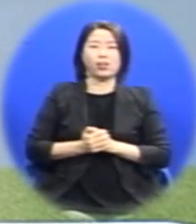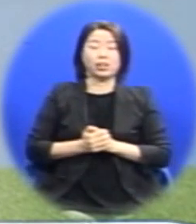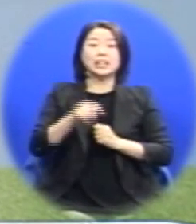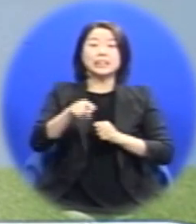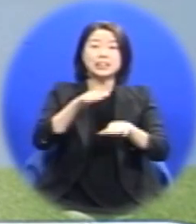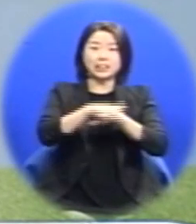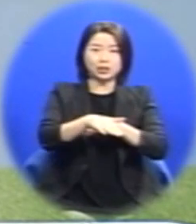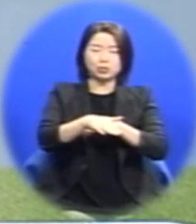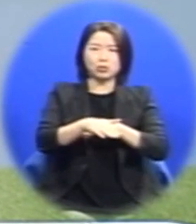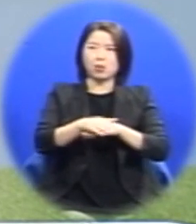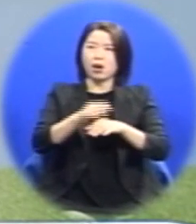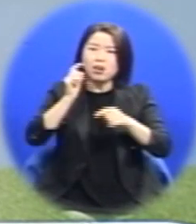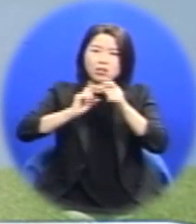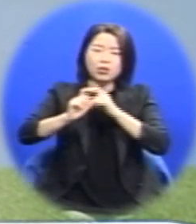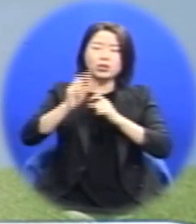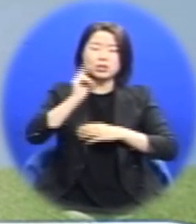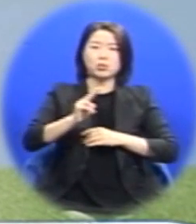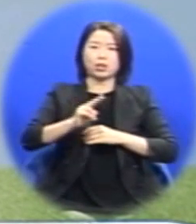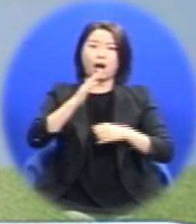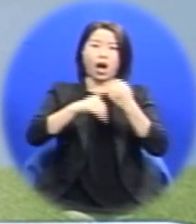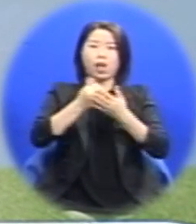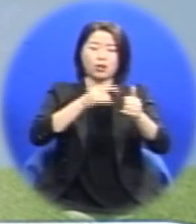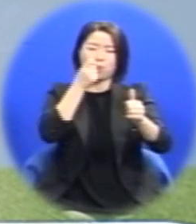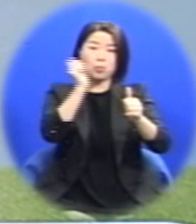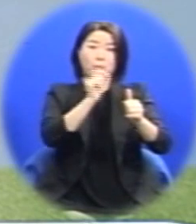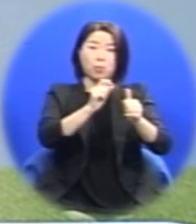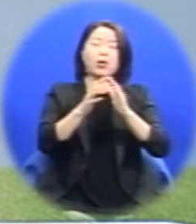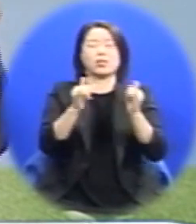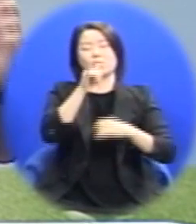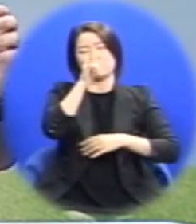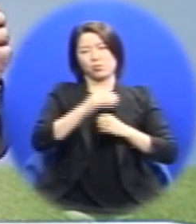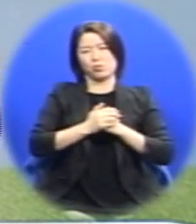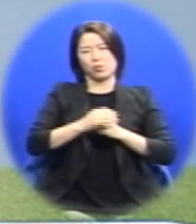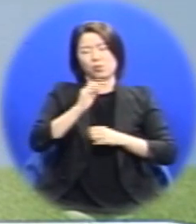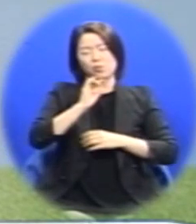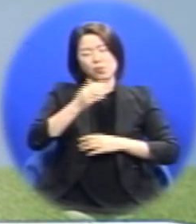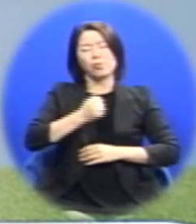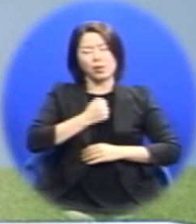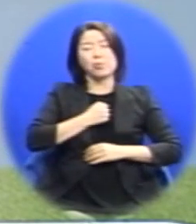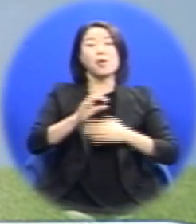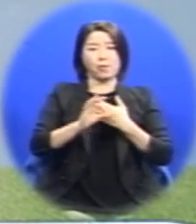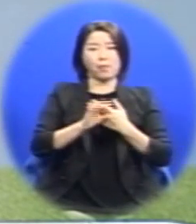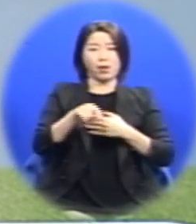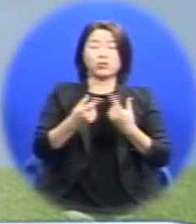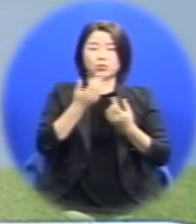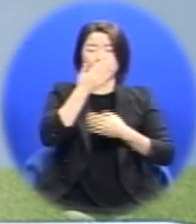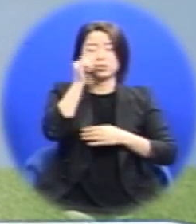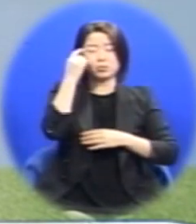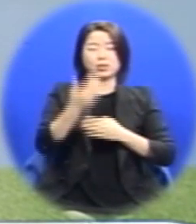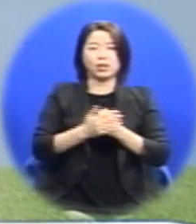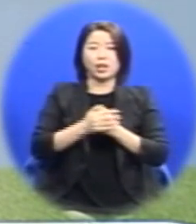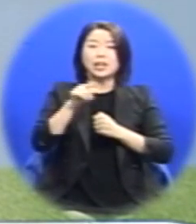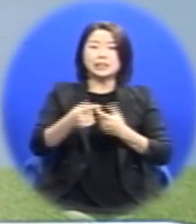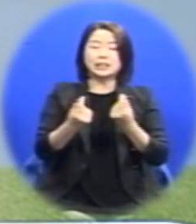이런 식으로 막 심지어 하나님께 욕하는 사람도 있다니까. 오죽 답답하면 그러겠어요. 오죽 답답하면.